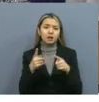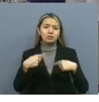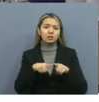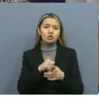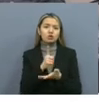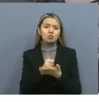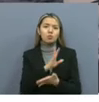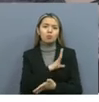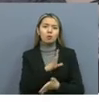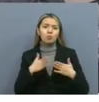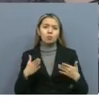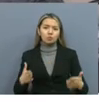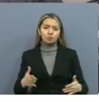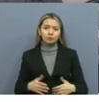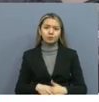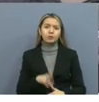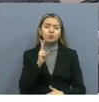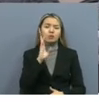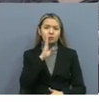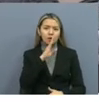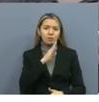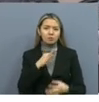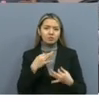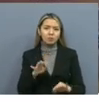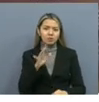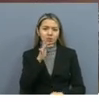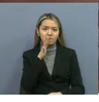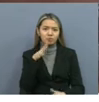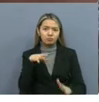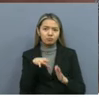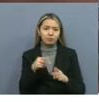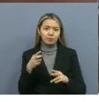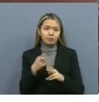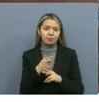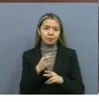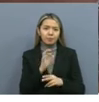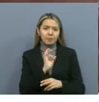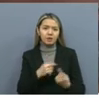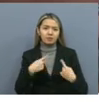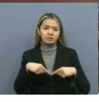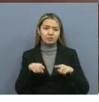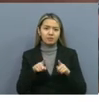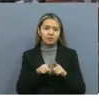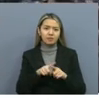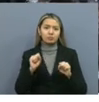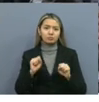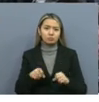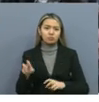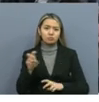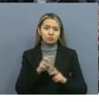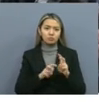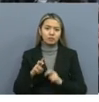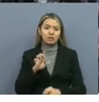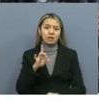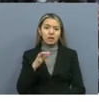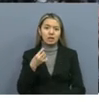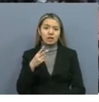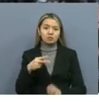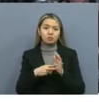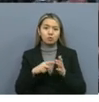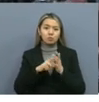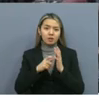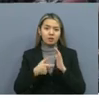керек деп ойлаймын. Кейбір ата-аналар баласының бос уақытын қосымша шығынсыз тиімді ұйымдастырудың амалын табады. Мәселен, Ілияс 7-ші